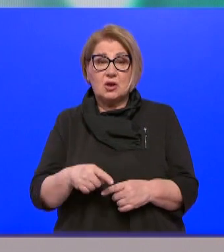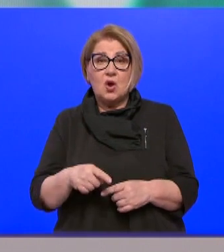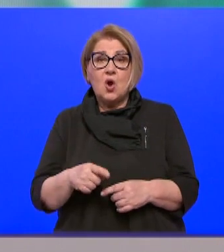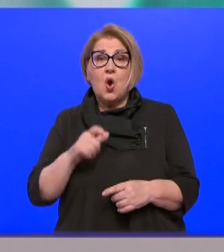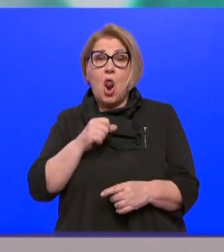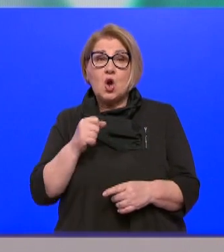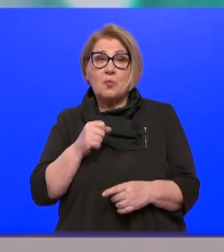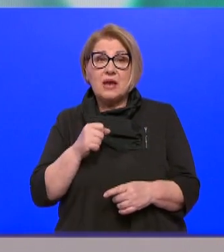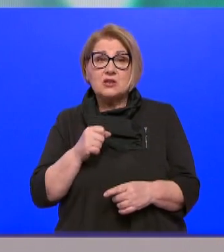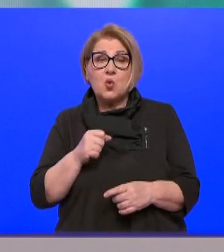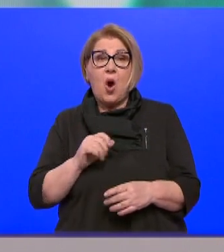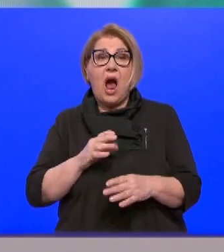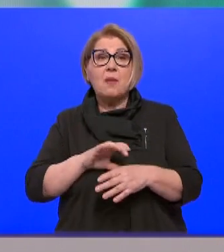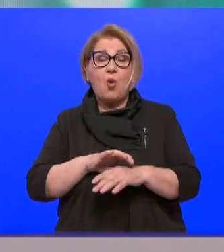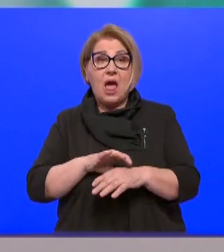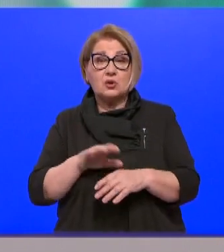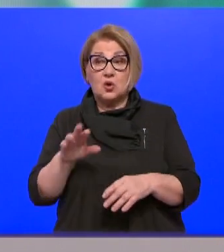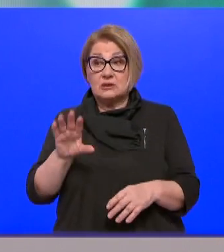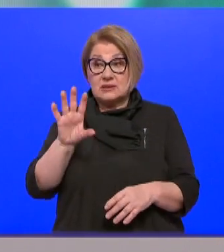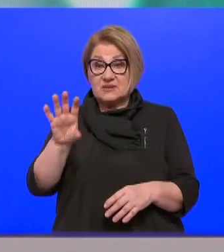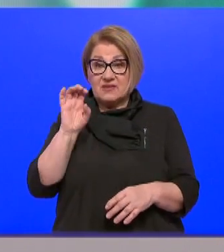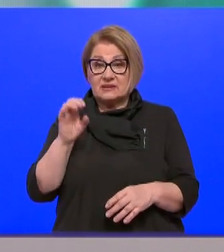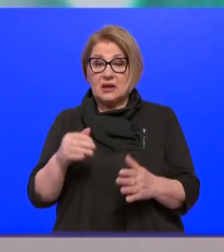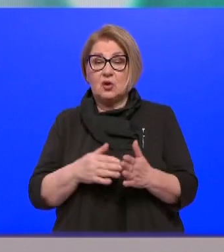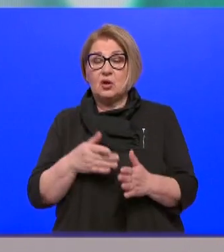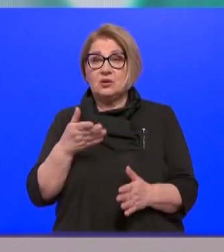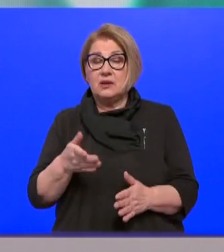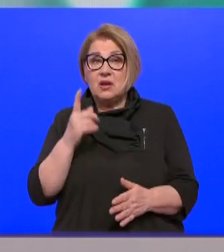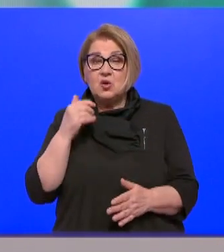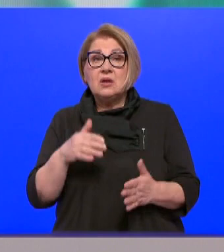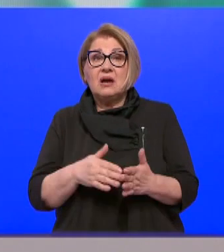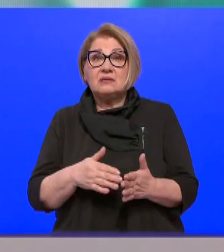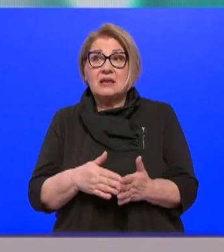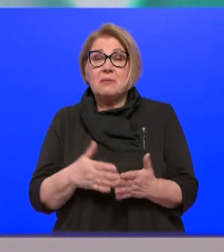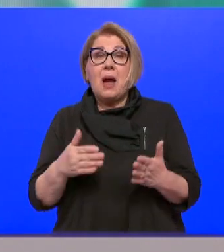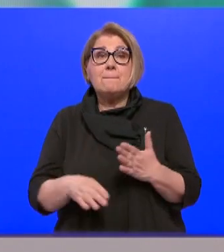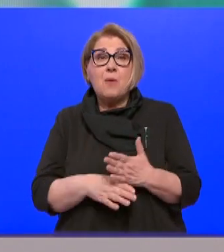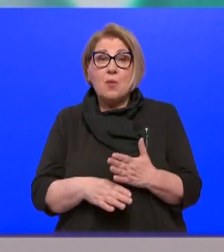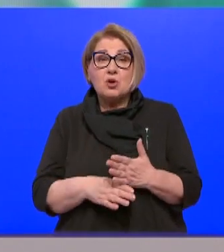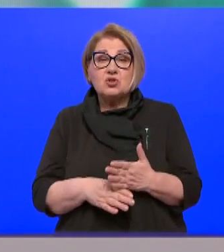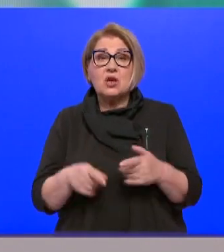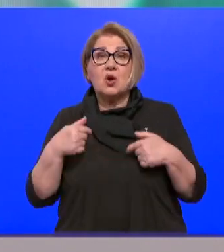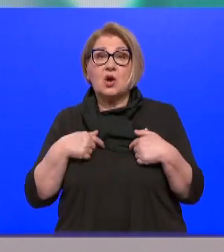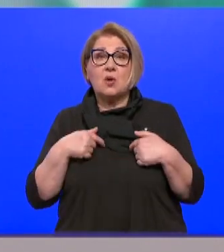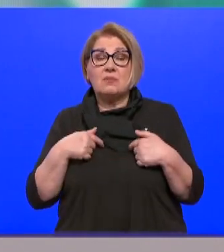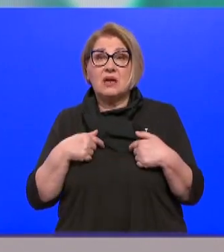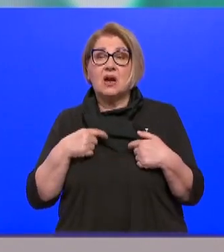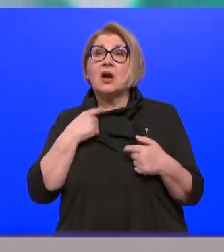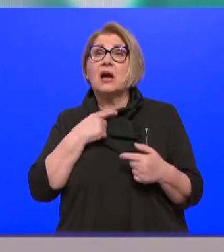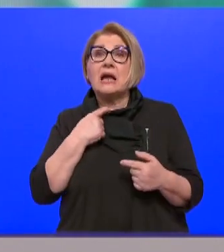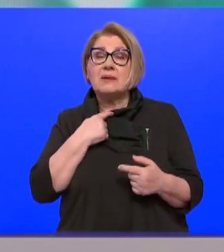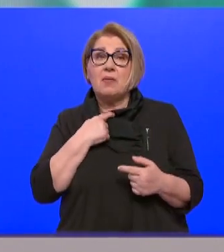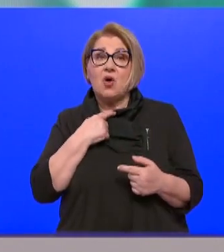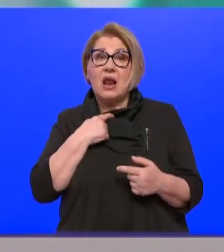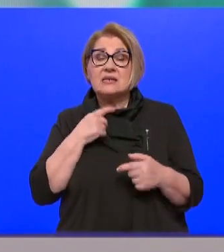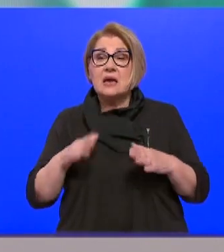ambulantu, ja sam shvatila koliko tim ljudima treba pomoći, koliko su oni nevidljivi i koliko u stvari mi koji imamo glas moramo dati glas